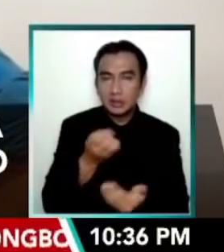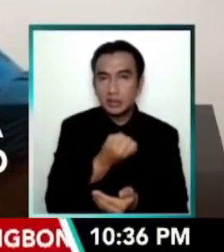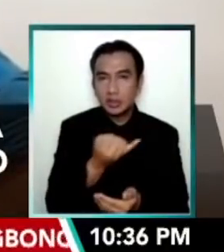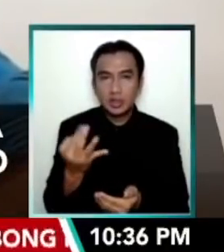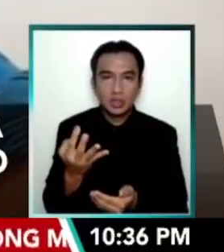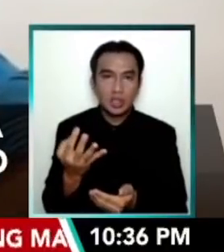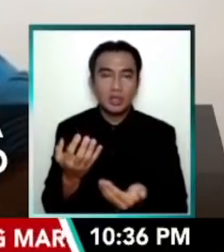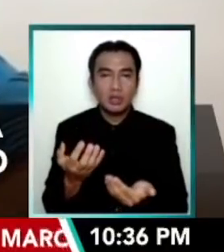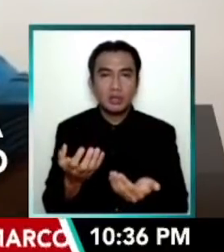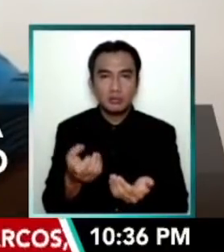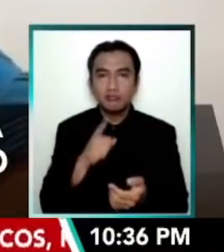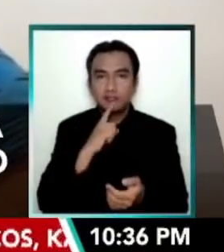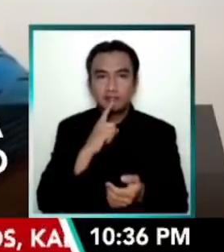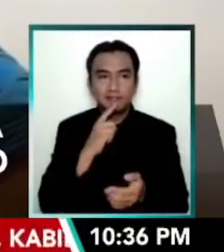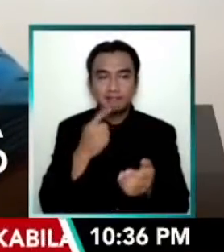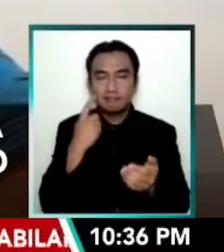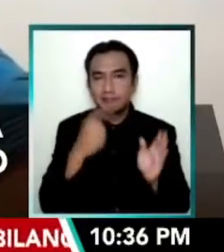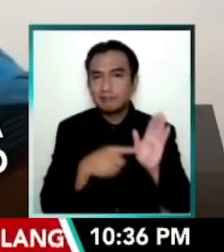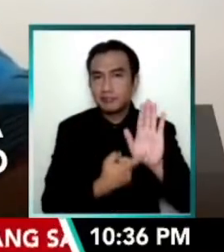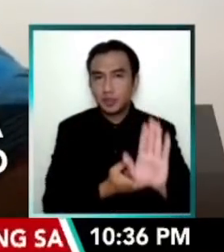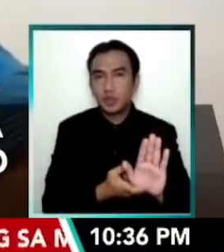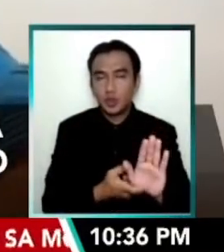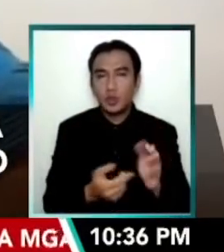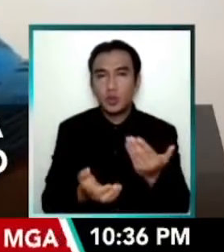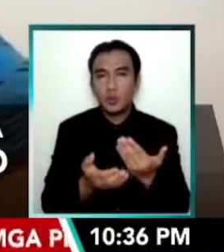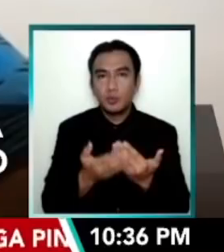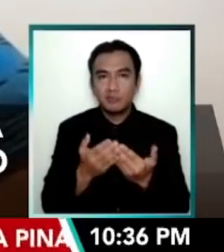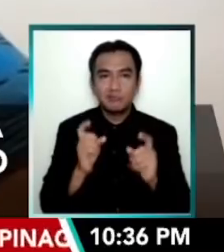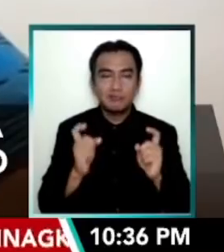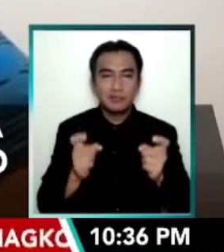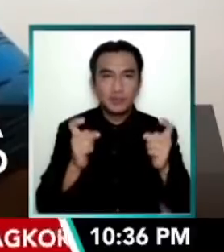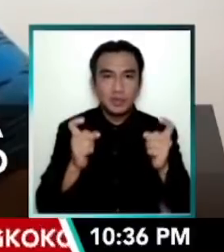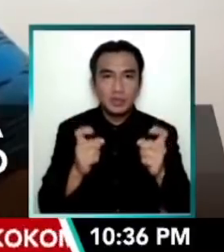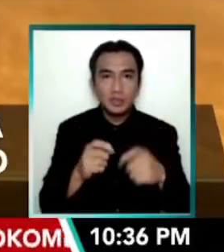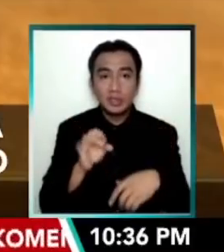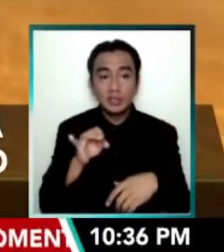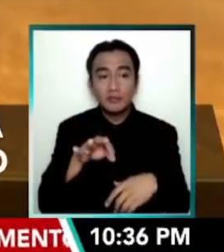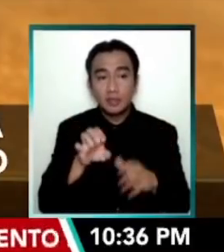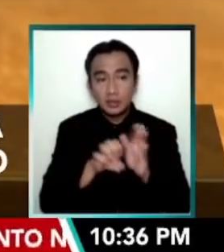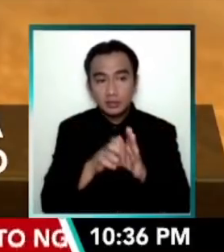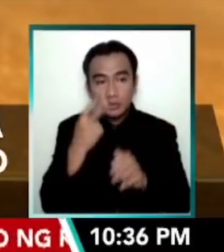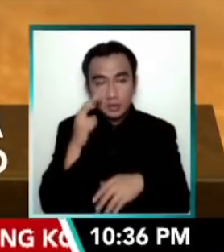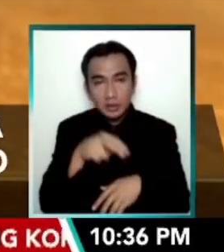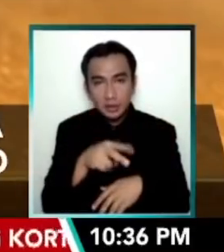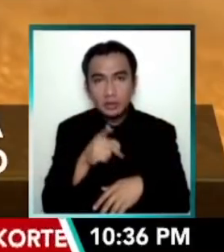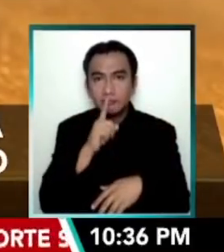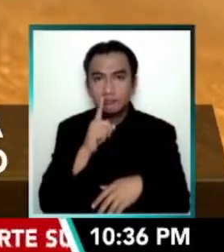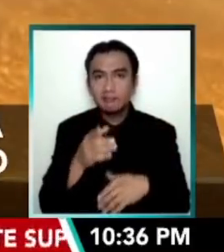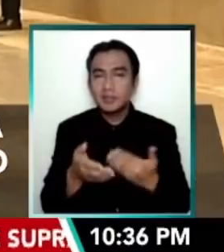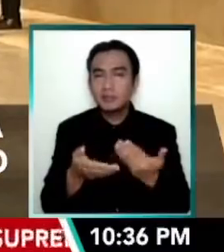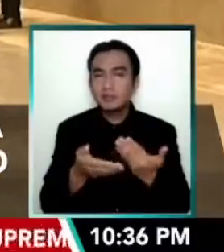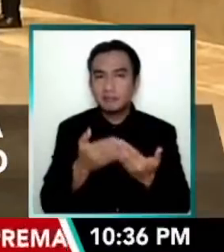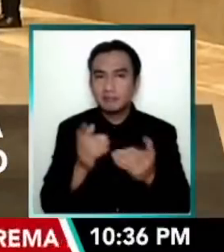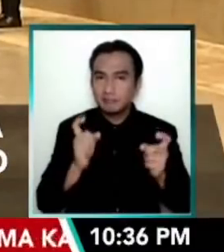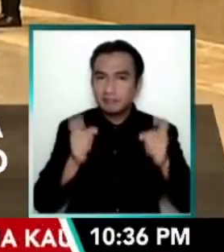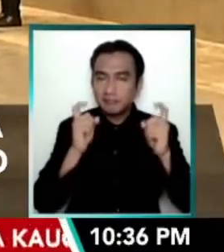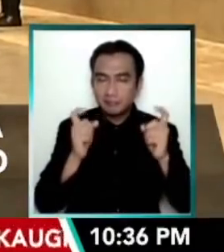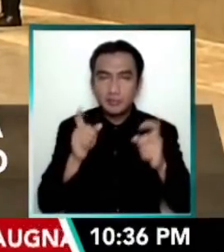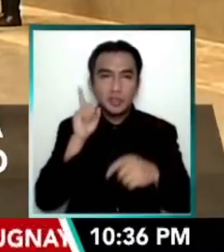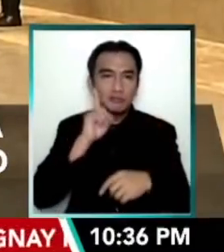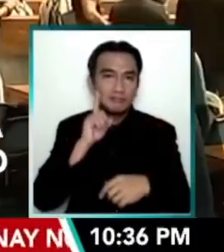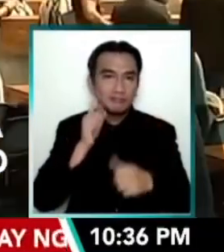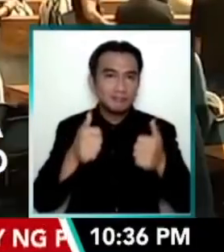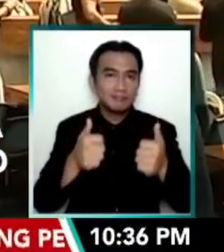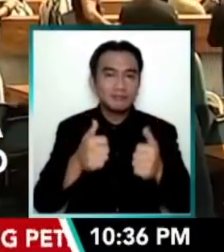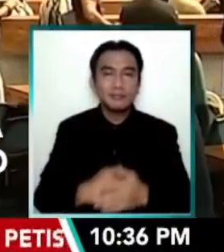nakita naman na mabilis baka magdiretso naman siya. Target ang proklamasyon ng mga nanalo sa Biyernes,